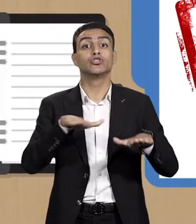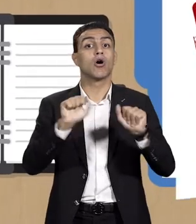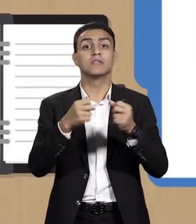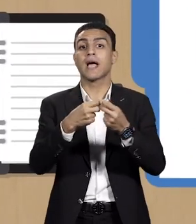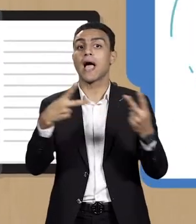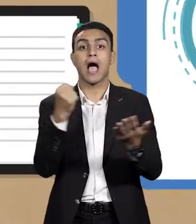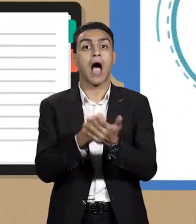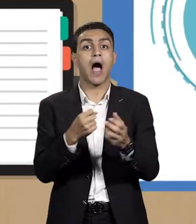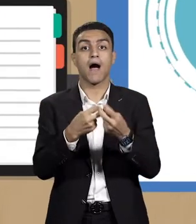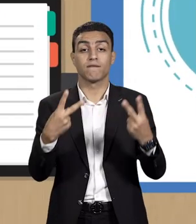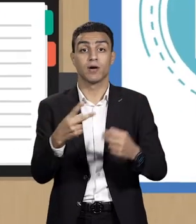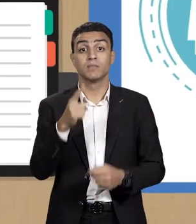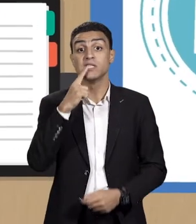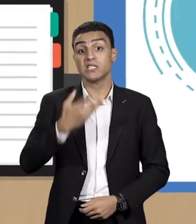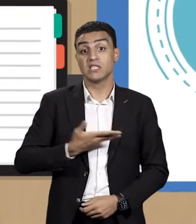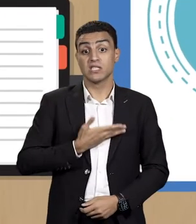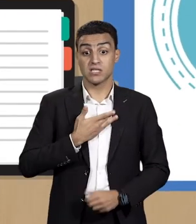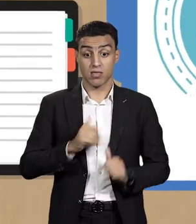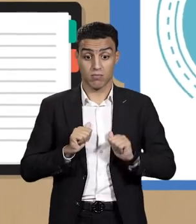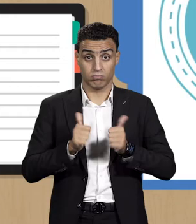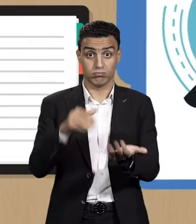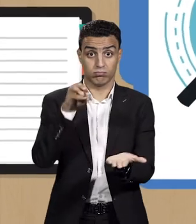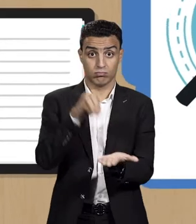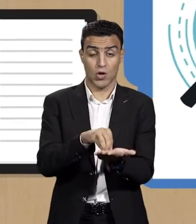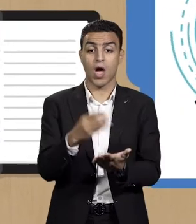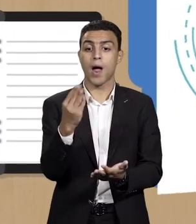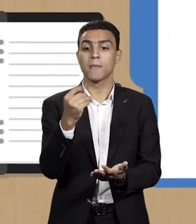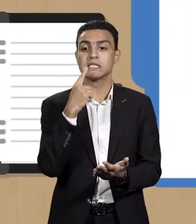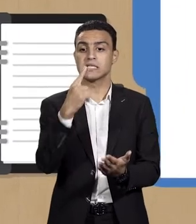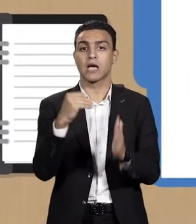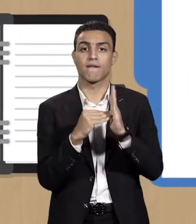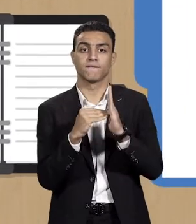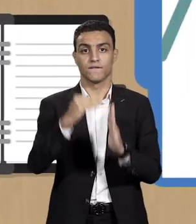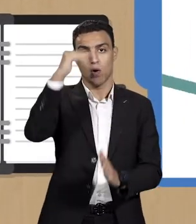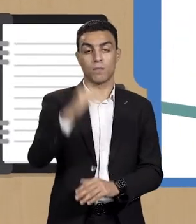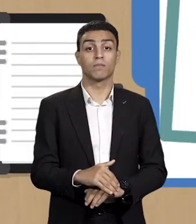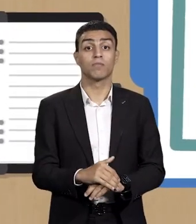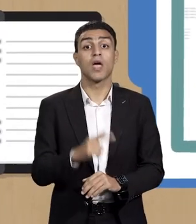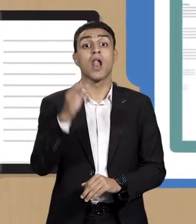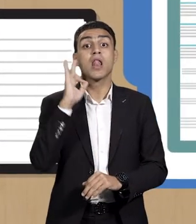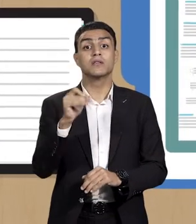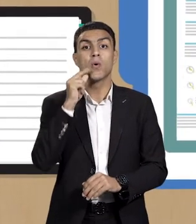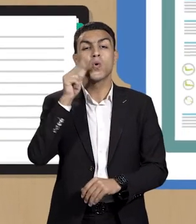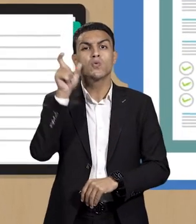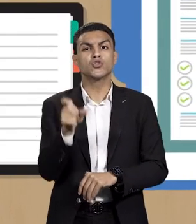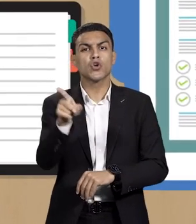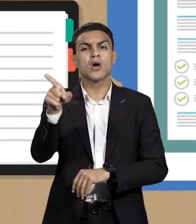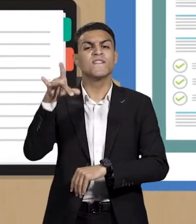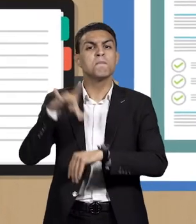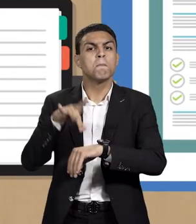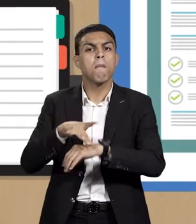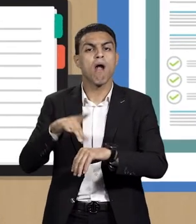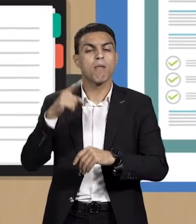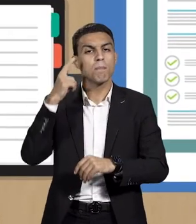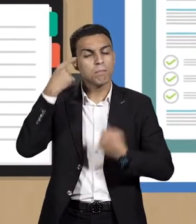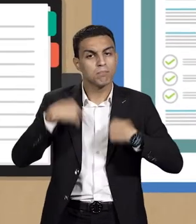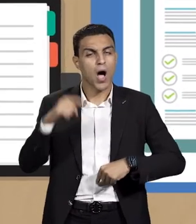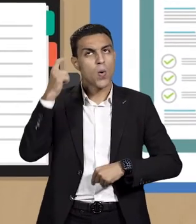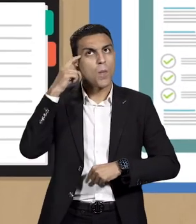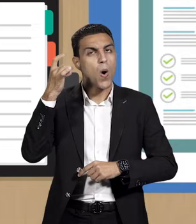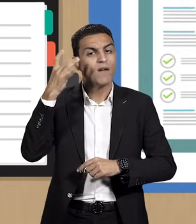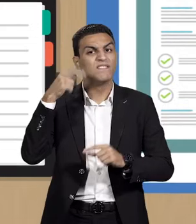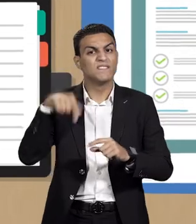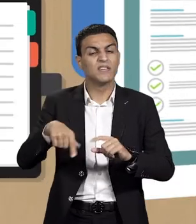منها قانونا انلا تقل سنه يوم فتح باب الترشح عن 40 سنه ميلاديه الا يكون مصابا بمرض بدني او ذهني